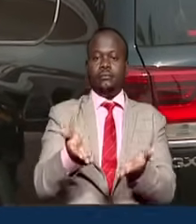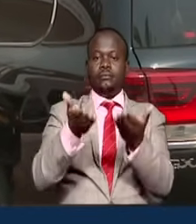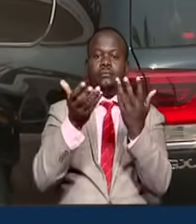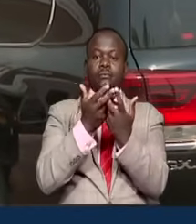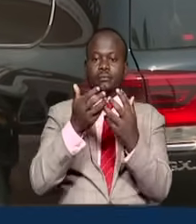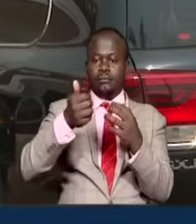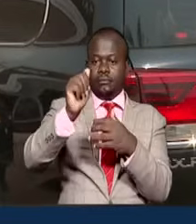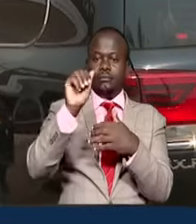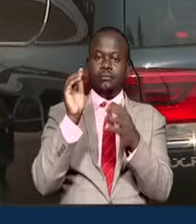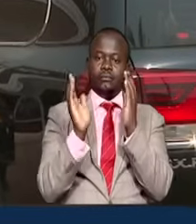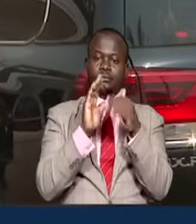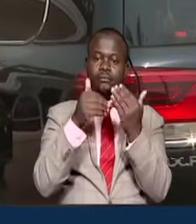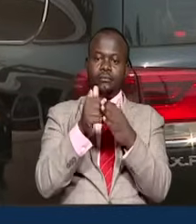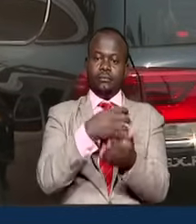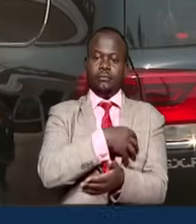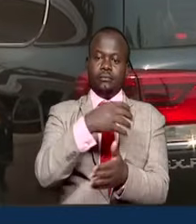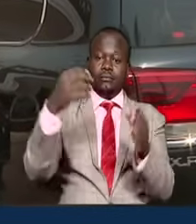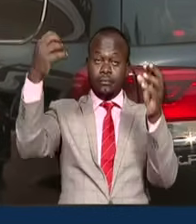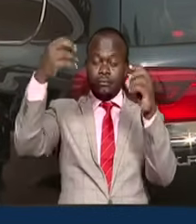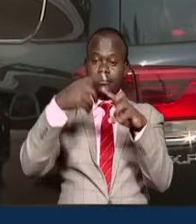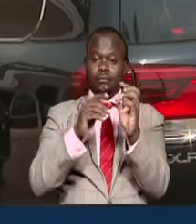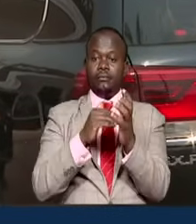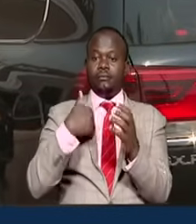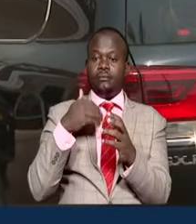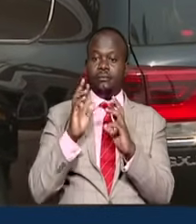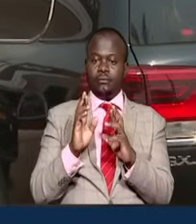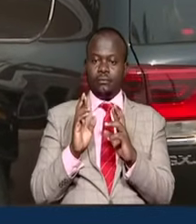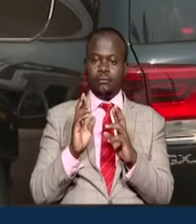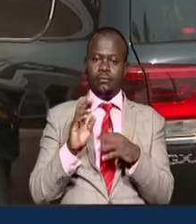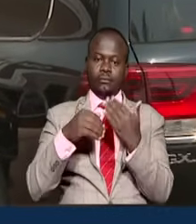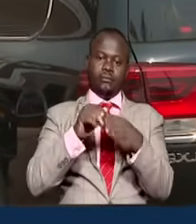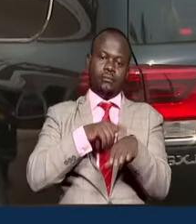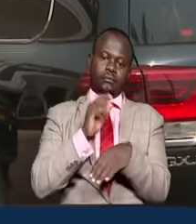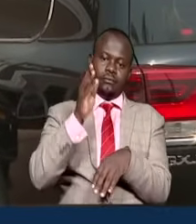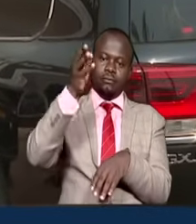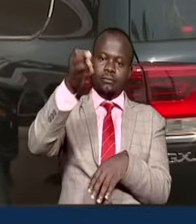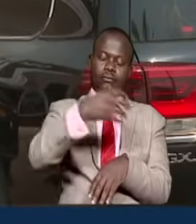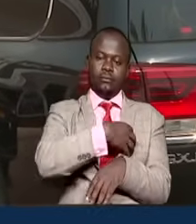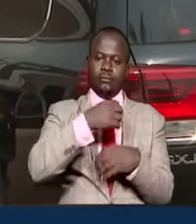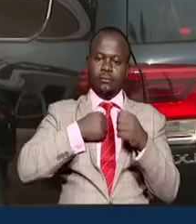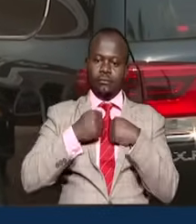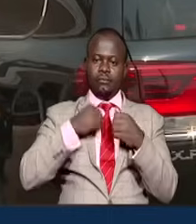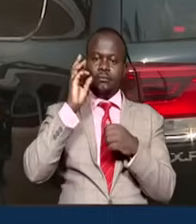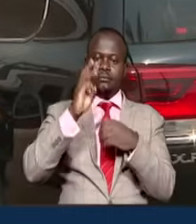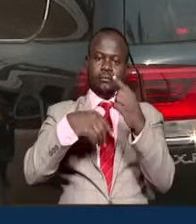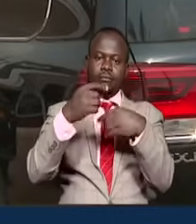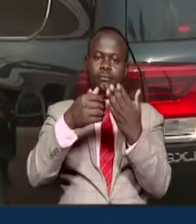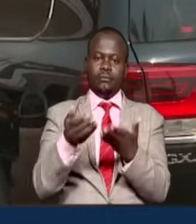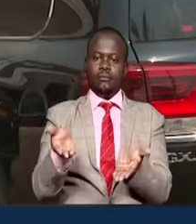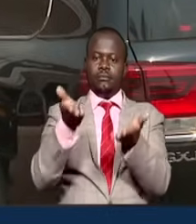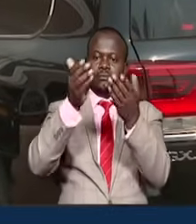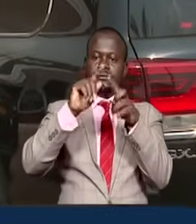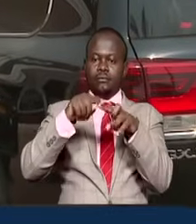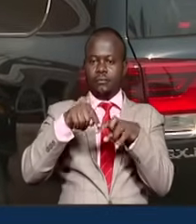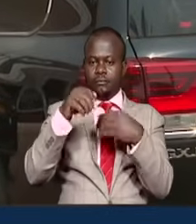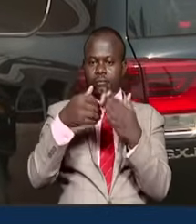bipimo niko n'ubwo bukungu bigaragara ndetse tukaba tunafite icyizere ko no mu gihe kizaza ubukungu bw'u Rwanda buzakomeza kuzamuka